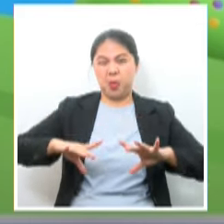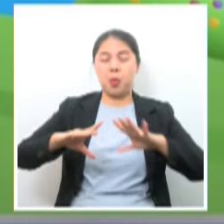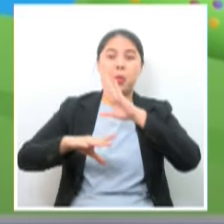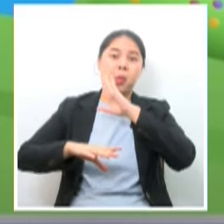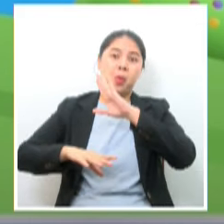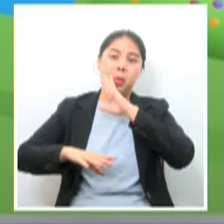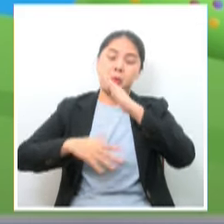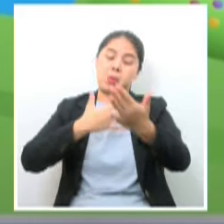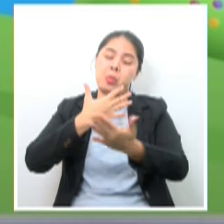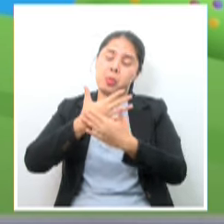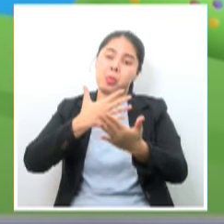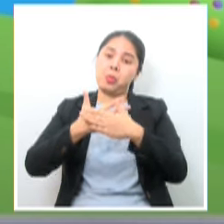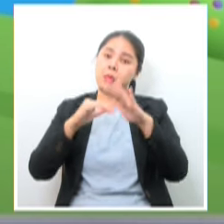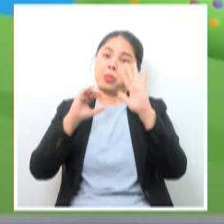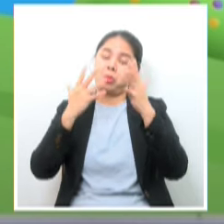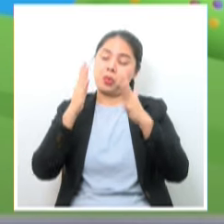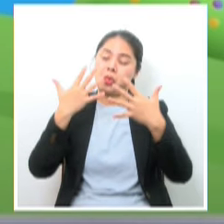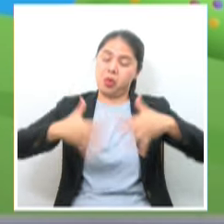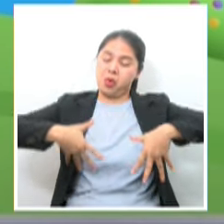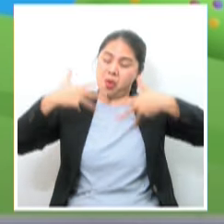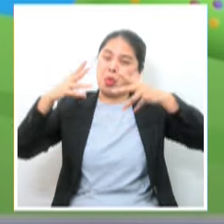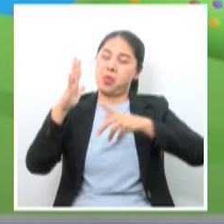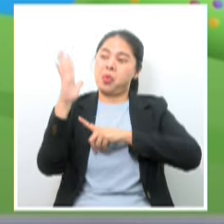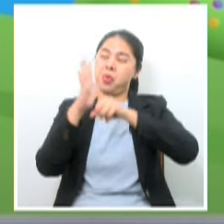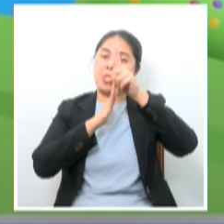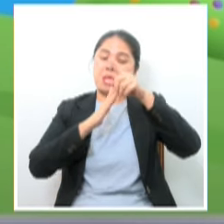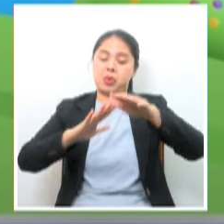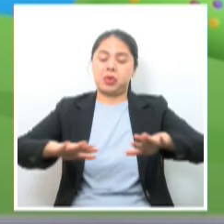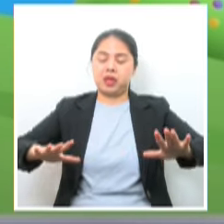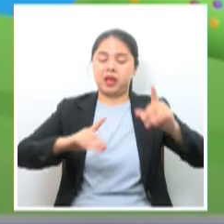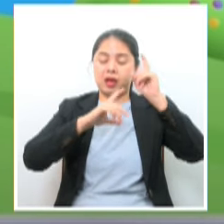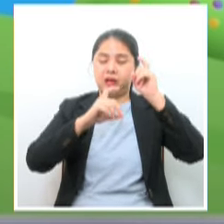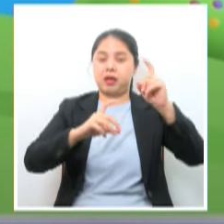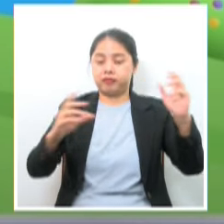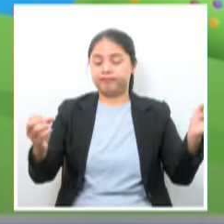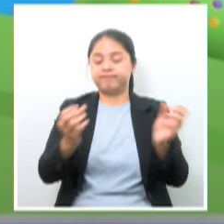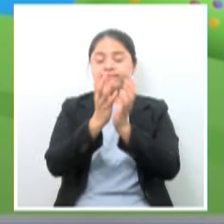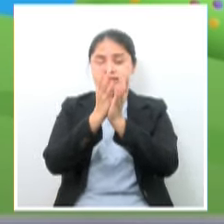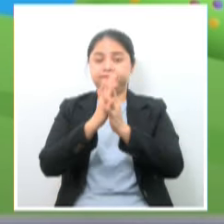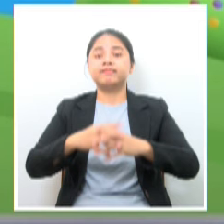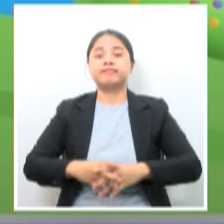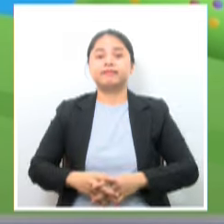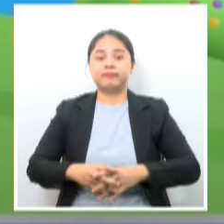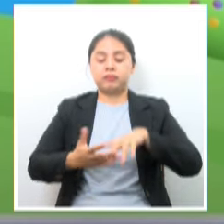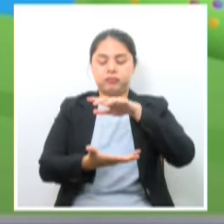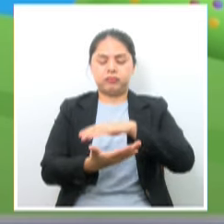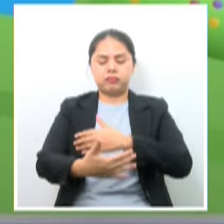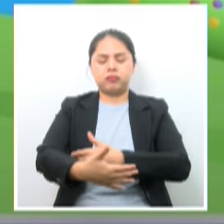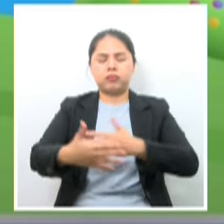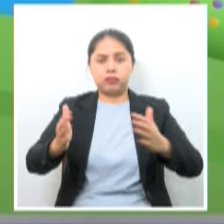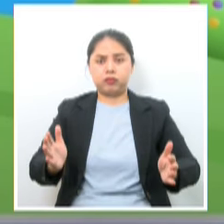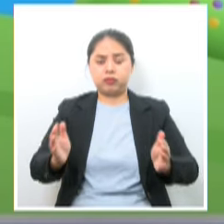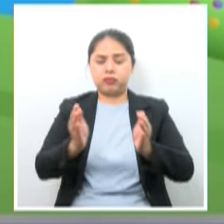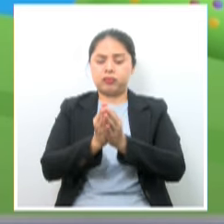วไม่มีระบบเตือนเนี่ยอุณหภูมิสูงเด็กก็อาจจะเป็นอันตรายถึงชีวิตได้นะครับโรงอาหารเช่นกันนะครับในโร